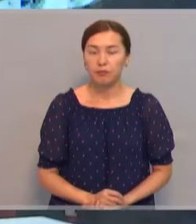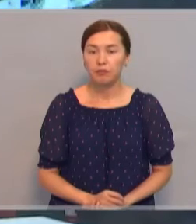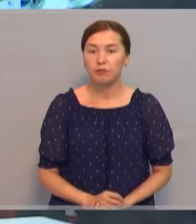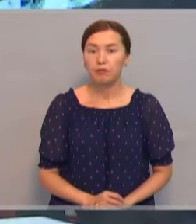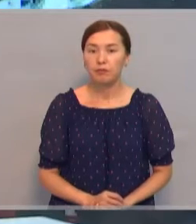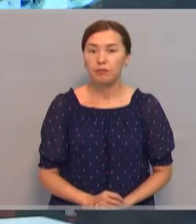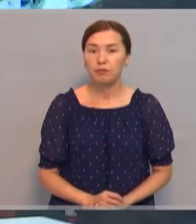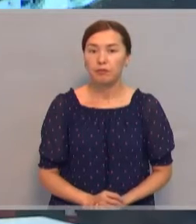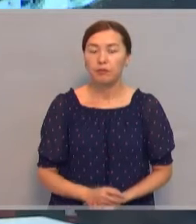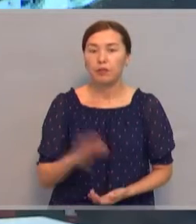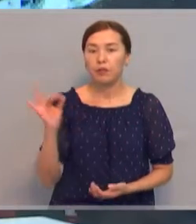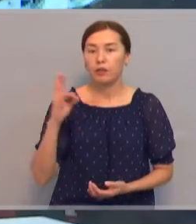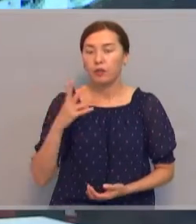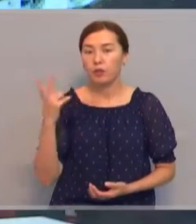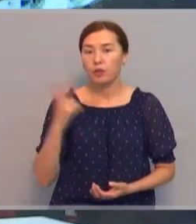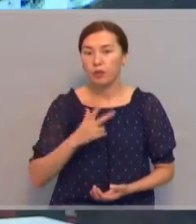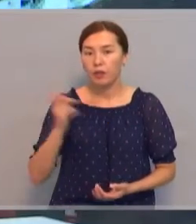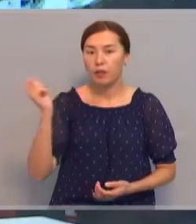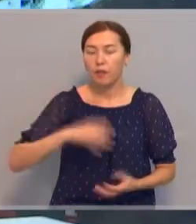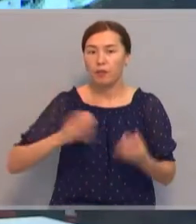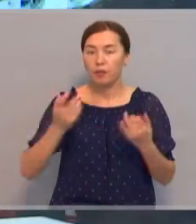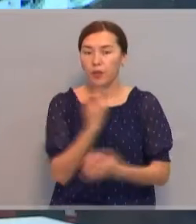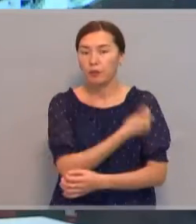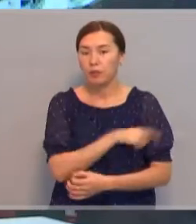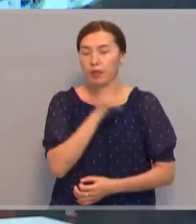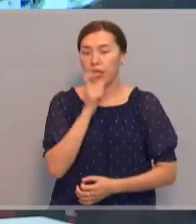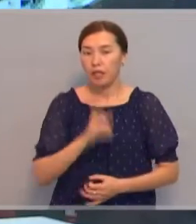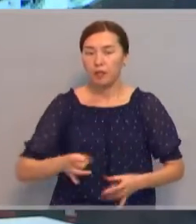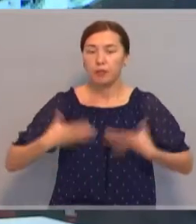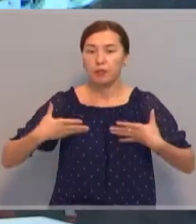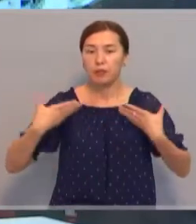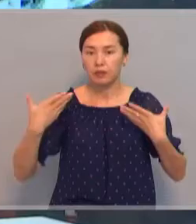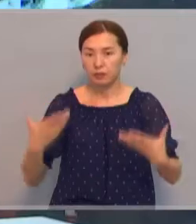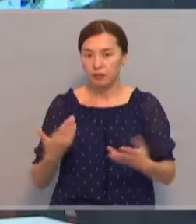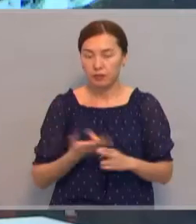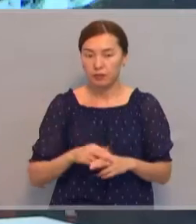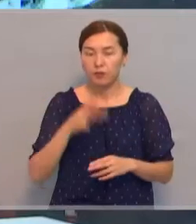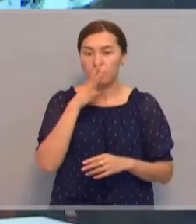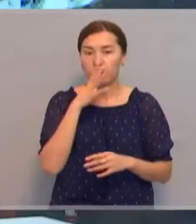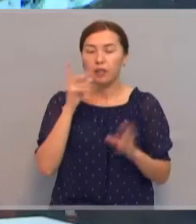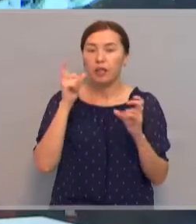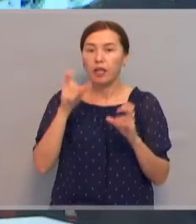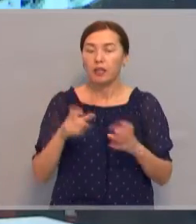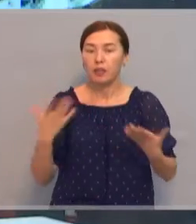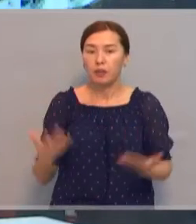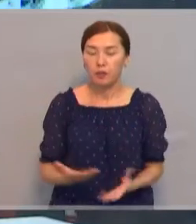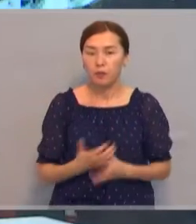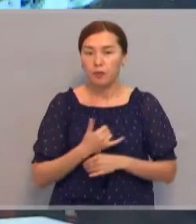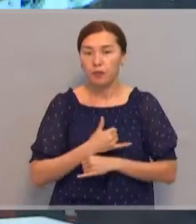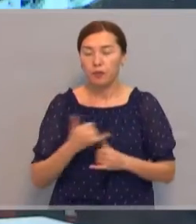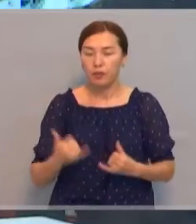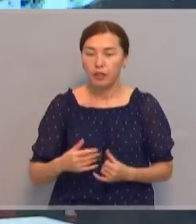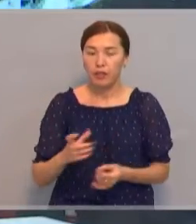Жалтарым жалғастырамыз. Маусым айының үшінші жексенбісі медицина мамандарының кәсіби мерекесі. Осы орайда адам өмірінің арашасы болып